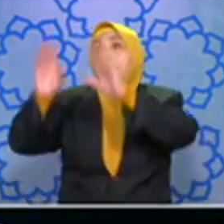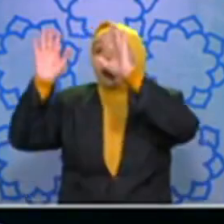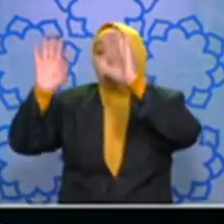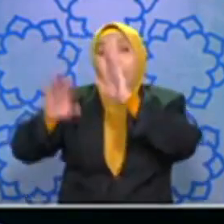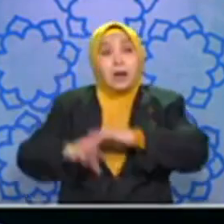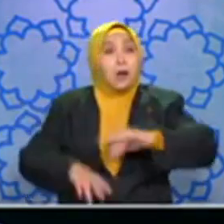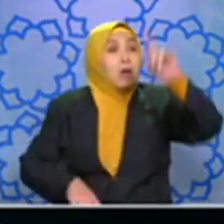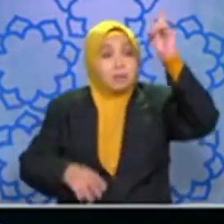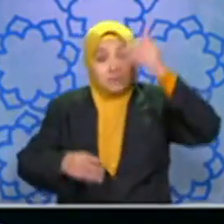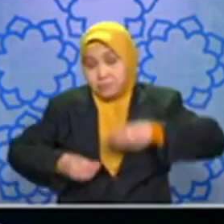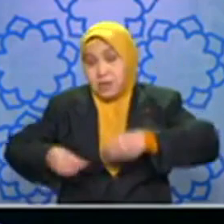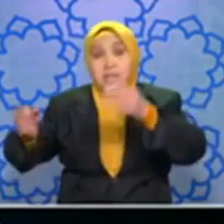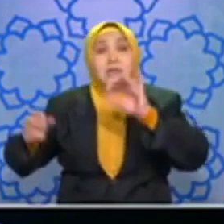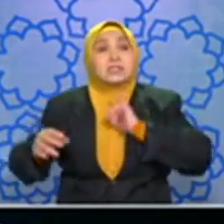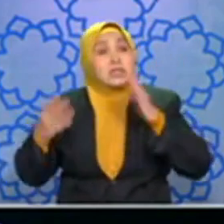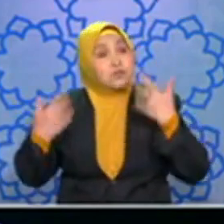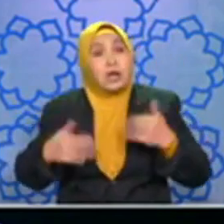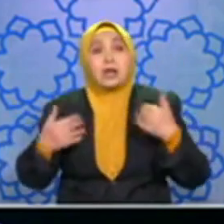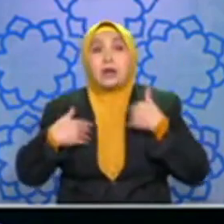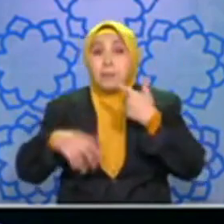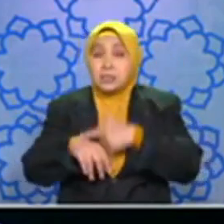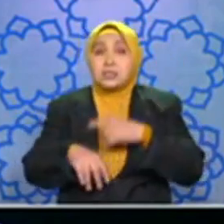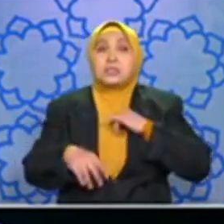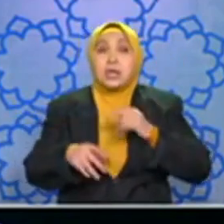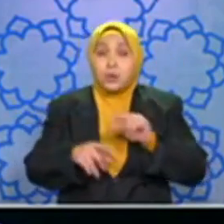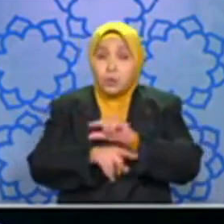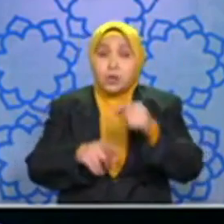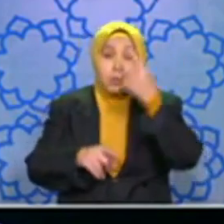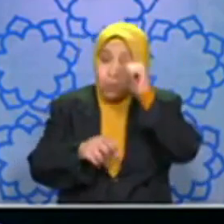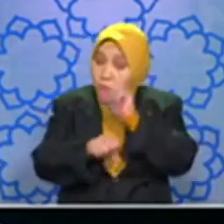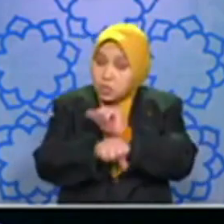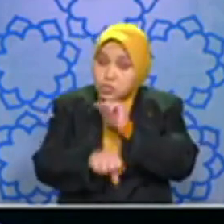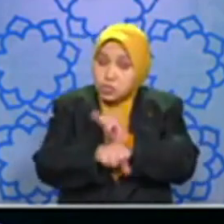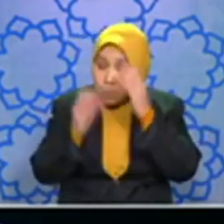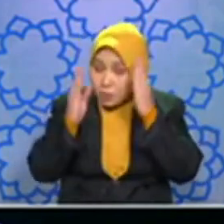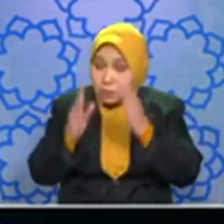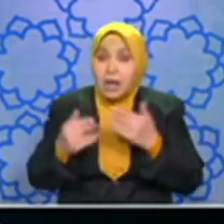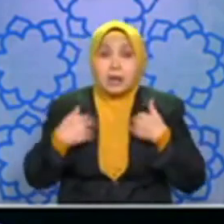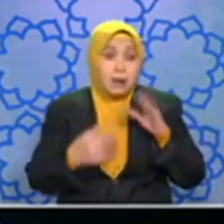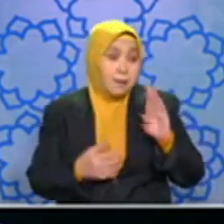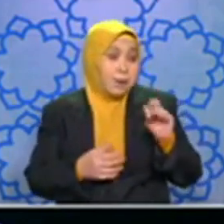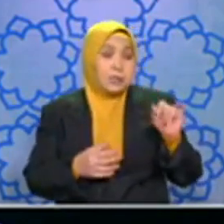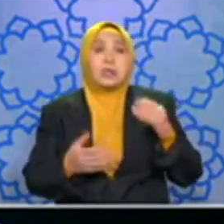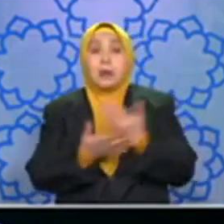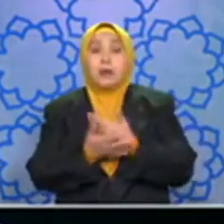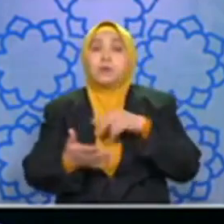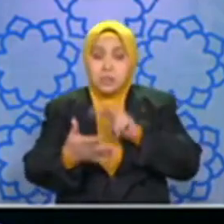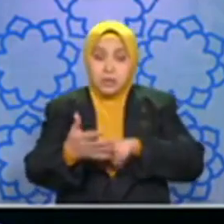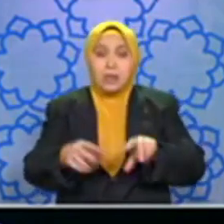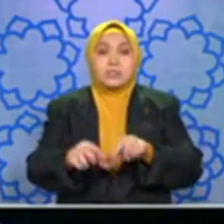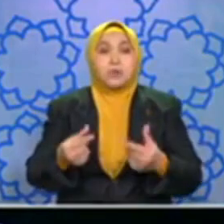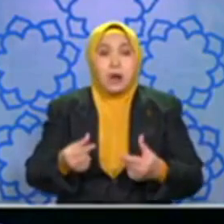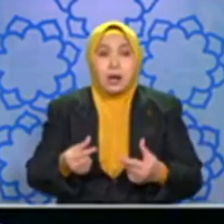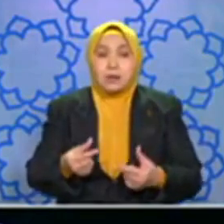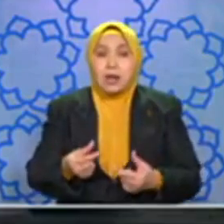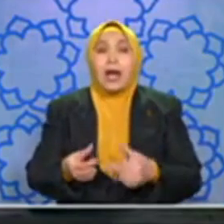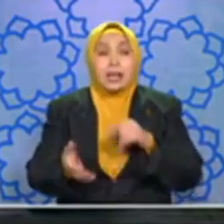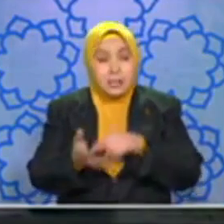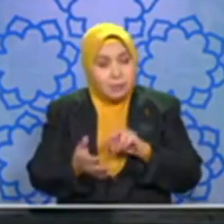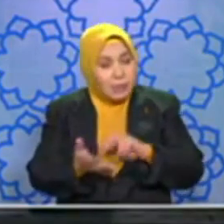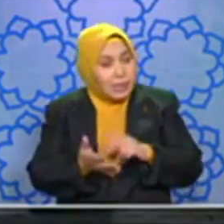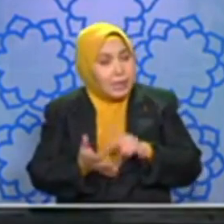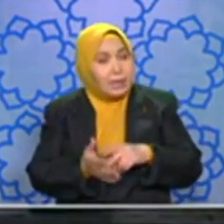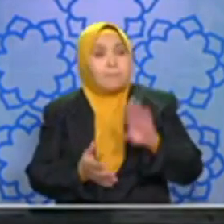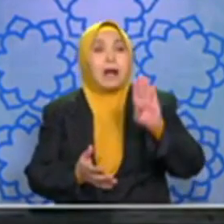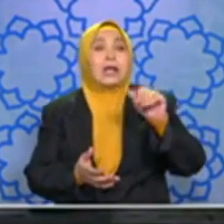kalau katakan saya dah ada masa, saya gunakan untuk kerja apa sebagainya, nanti ada baki, nanti saya baca Quran lah. Kan? Dia bagi baki, bagi